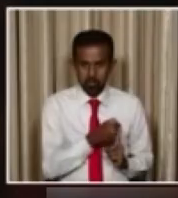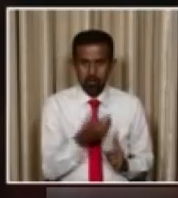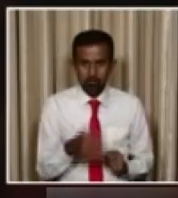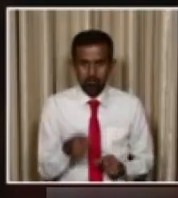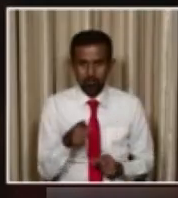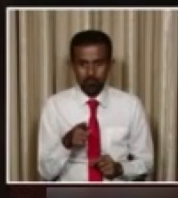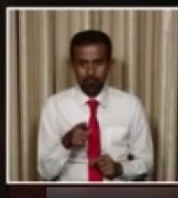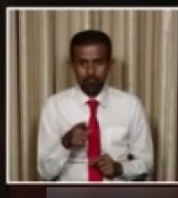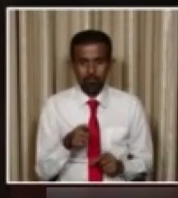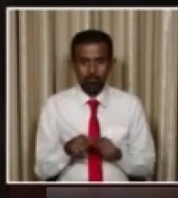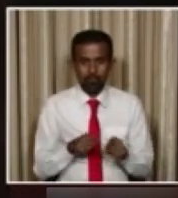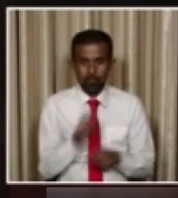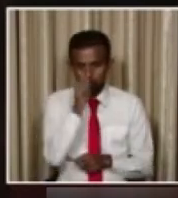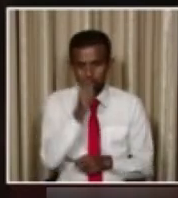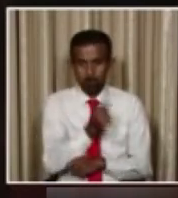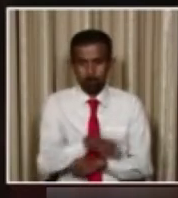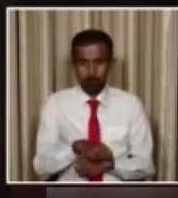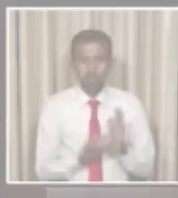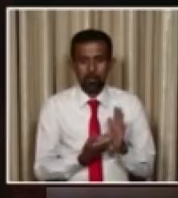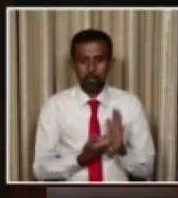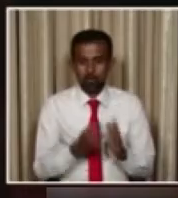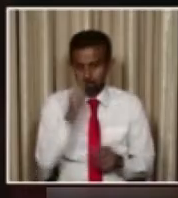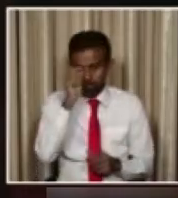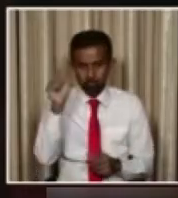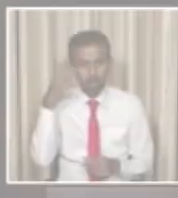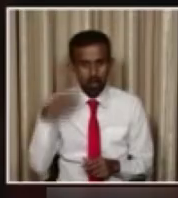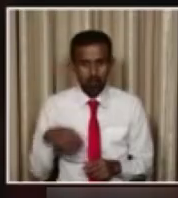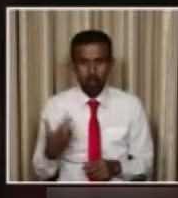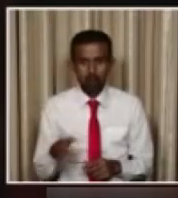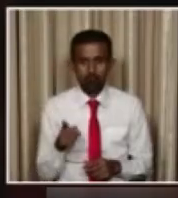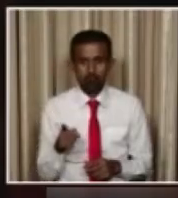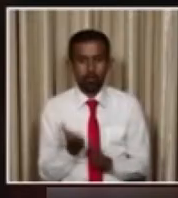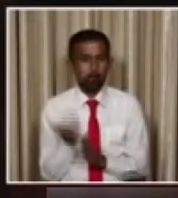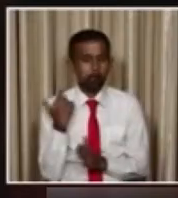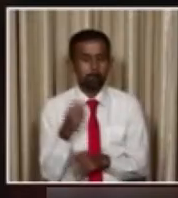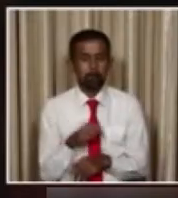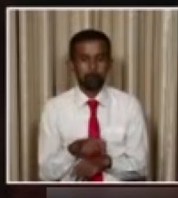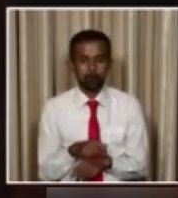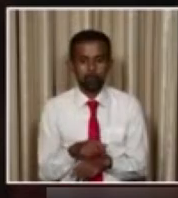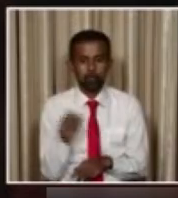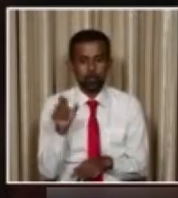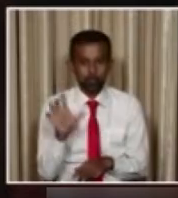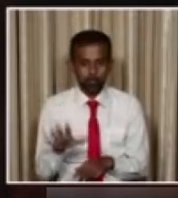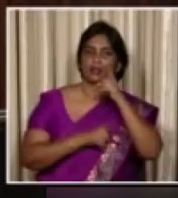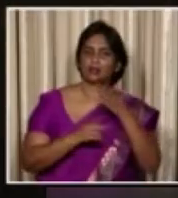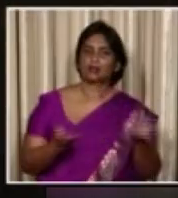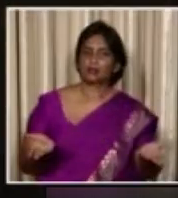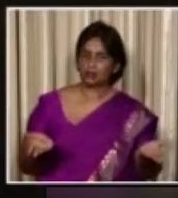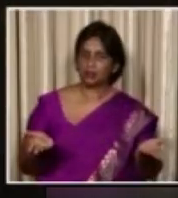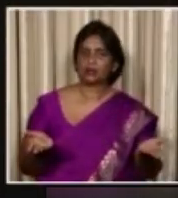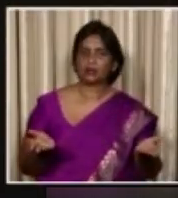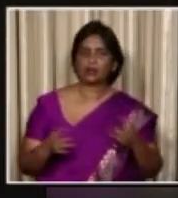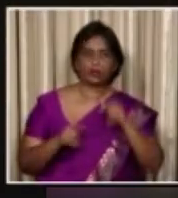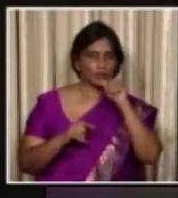කරලා එහෙම උප්පරවැට්ටි කරපු රෞෆකින් මැමතුමා අමතකලා තියෙනවා. පහුගිය කාලේ එතුමන්ලා කරපු ක්‍රියාවලියන් පිළිබඳව